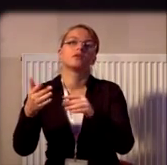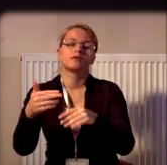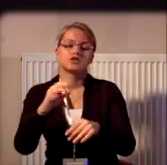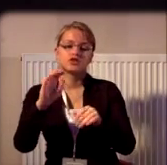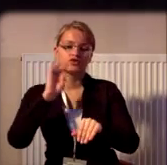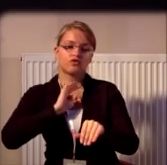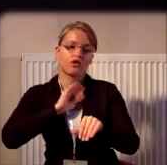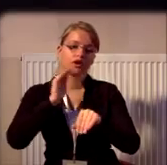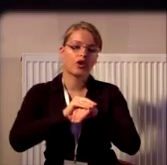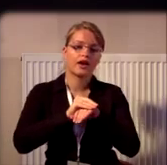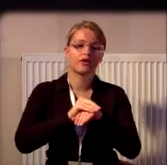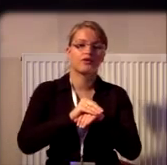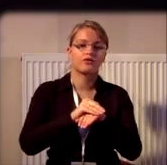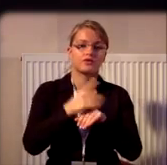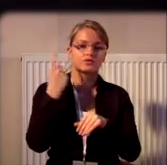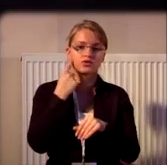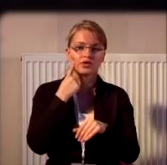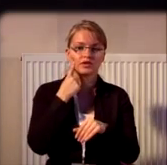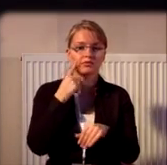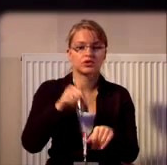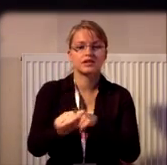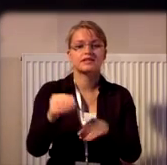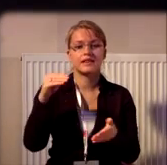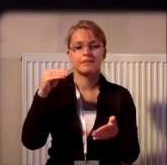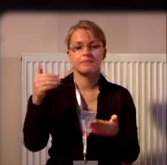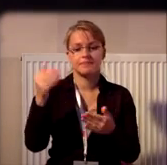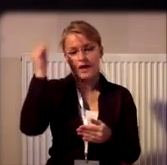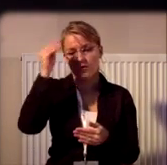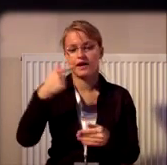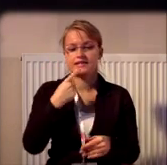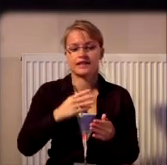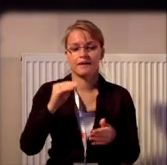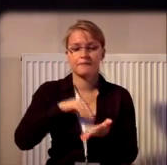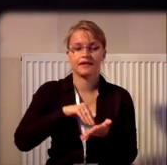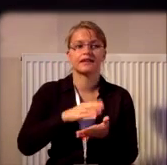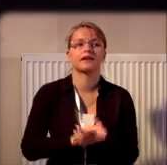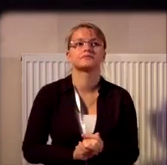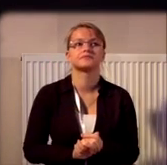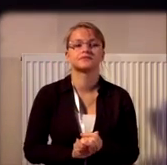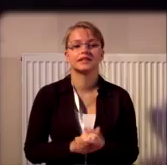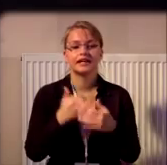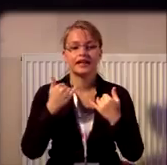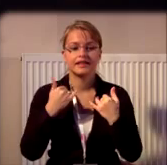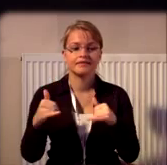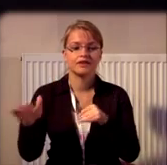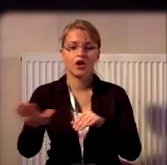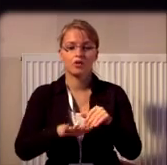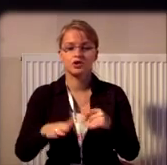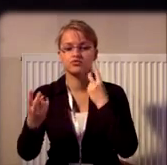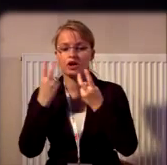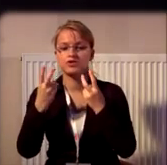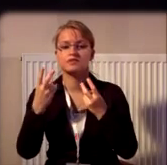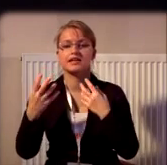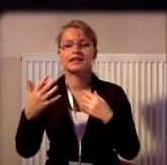bo to jest autentyczna nauka języka w praktyce. Kolejnym obszarem, który szukałyśmy, to są zajęcia artystyczne. Proszę